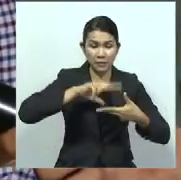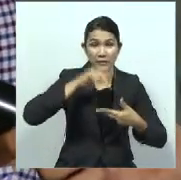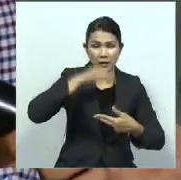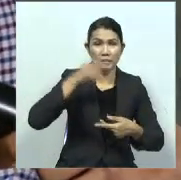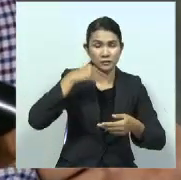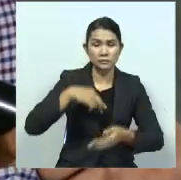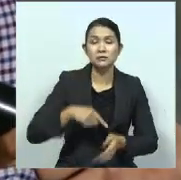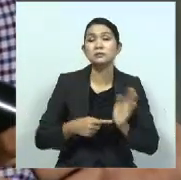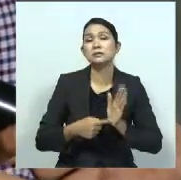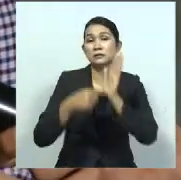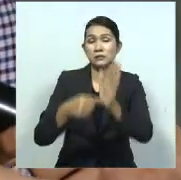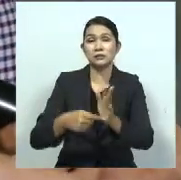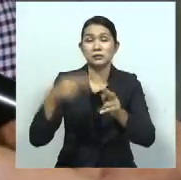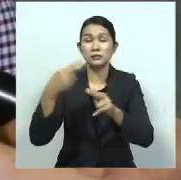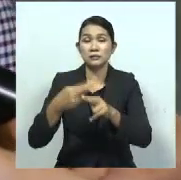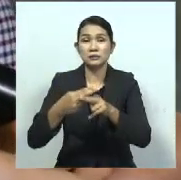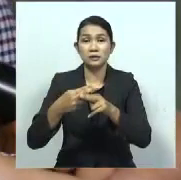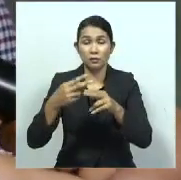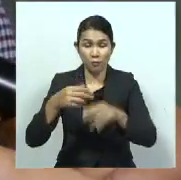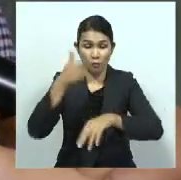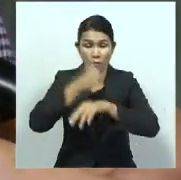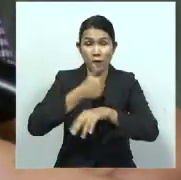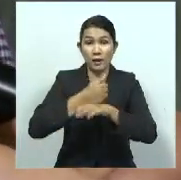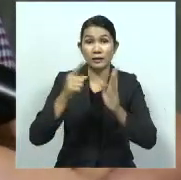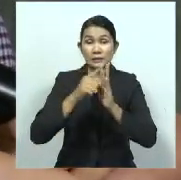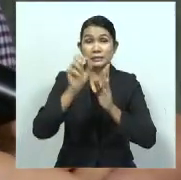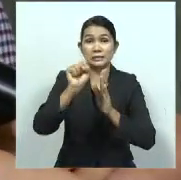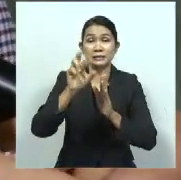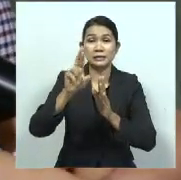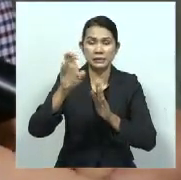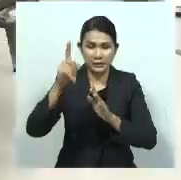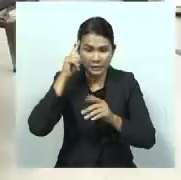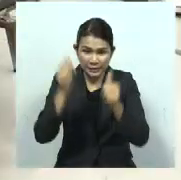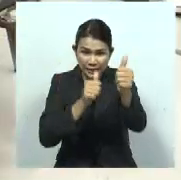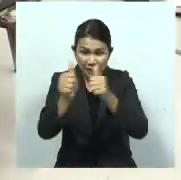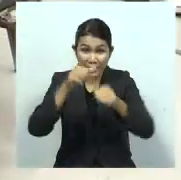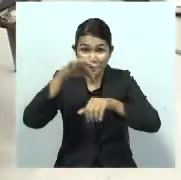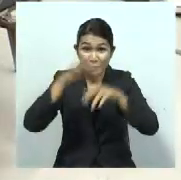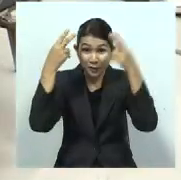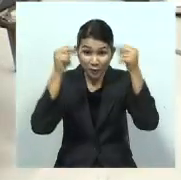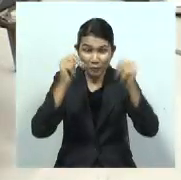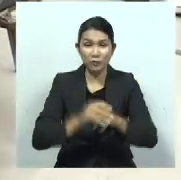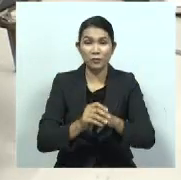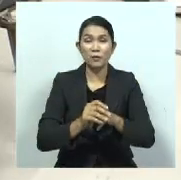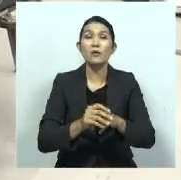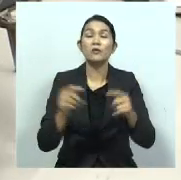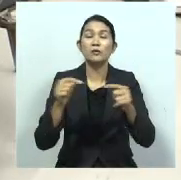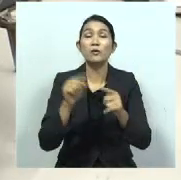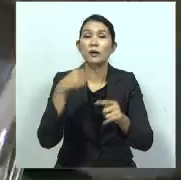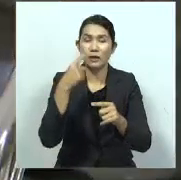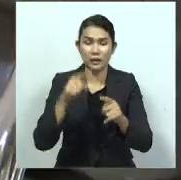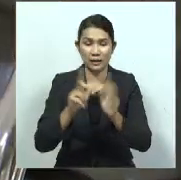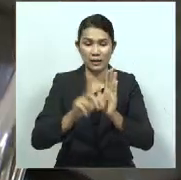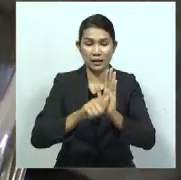ลตำรวจเอกเสรีพิสุทธิ์เตมียเวทหัวหน้าพรรคเสรีรวมไทยชิงตำแหน่งนายกรัฐมนตรีเรื่องนี้นายภูมิธรรมเวชย